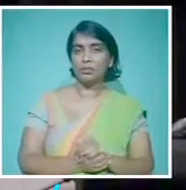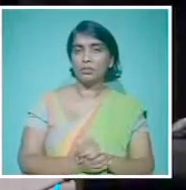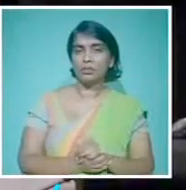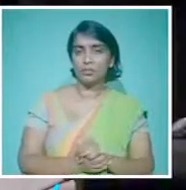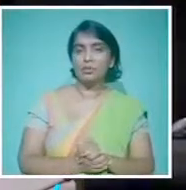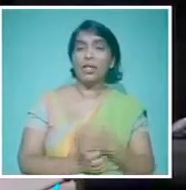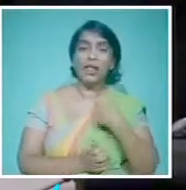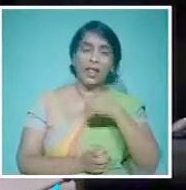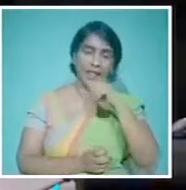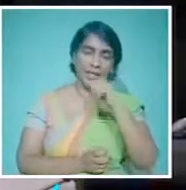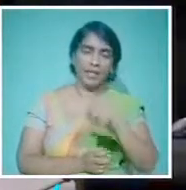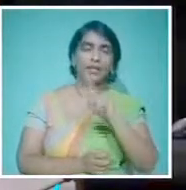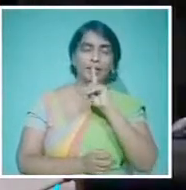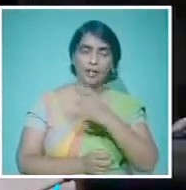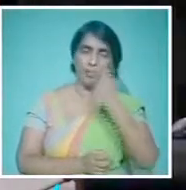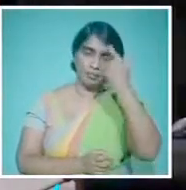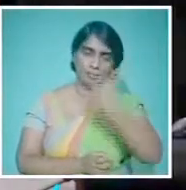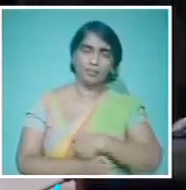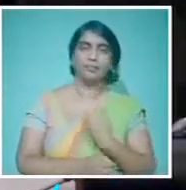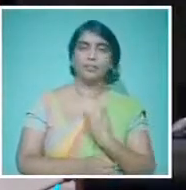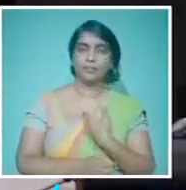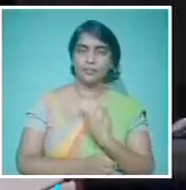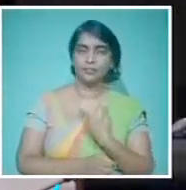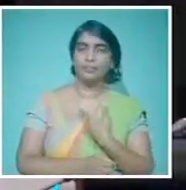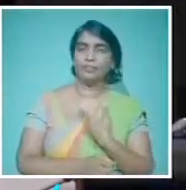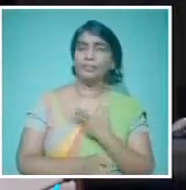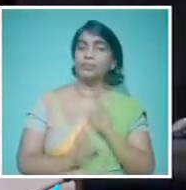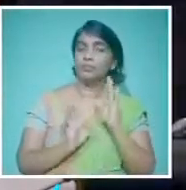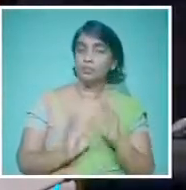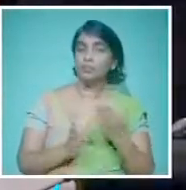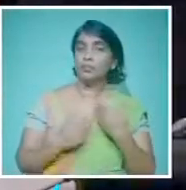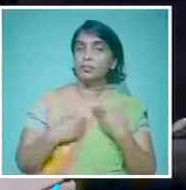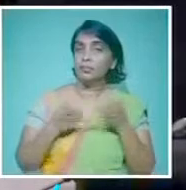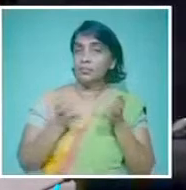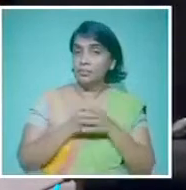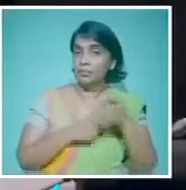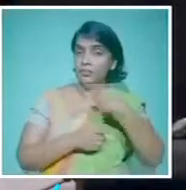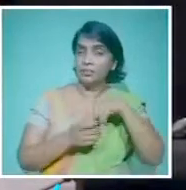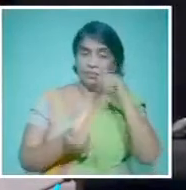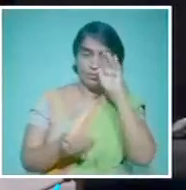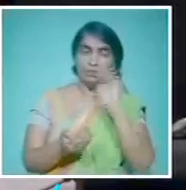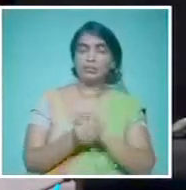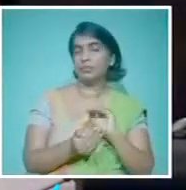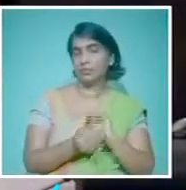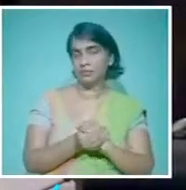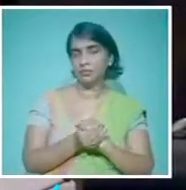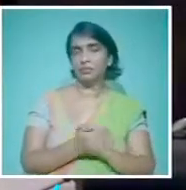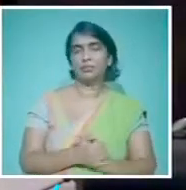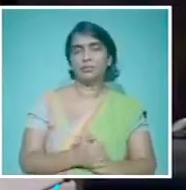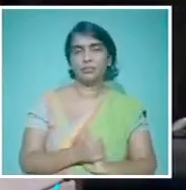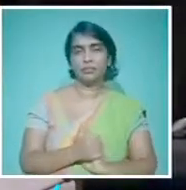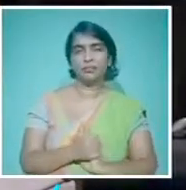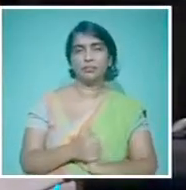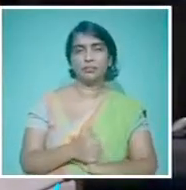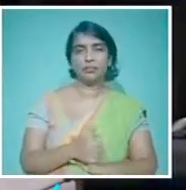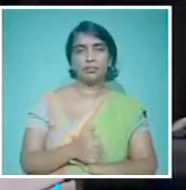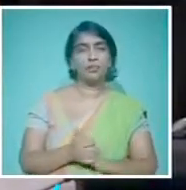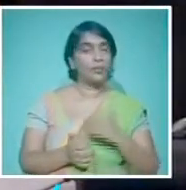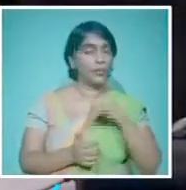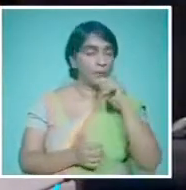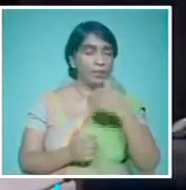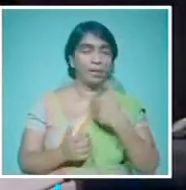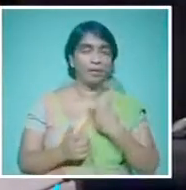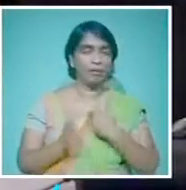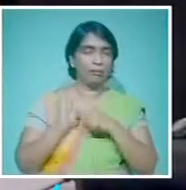api atta kiena minisu, apa ya api inna kanda ura raksa karna minisu. Api kawa dagwa kanda